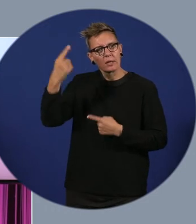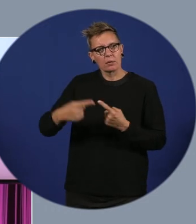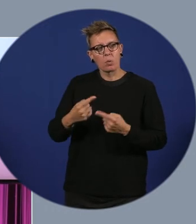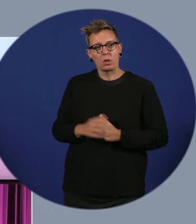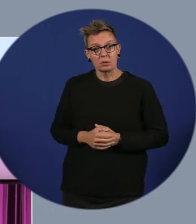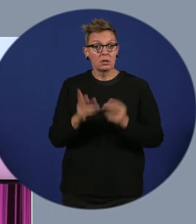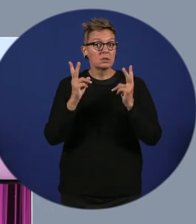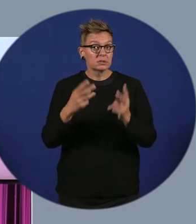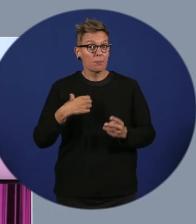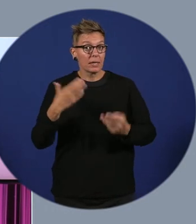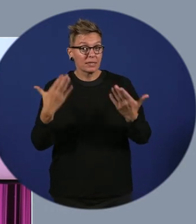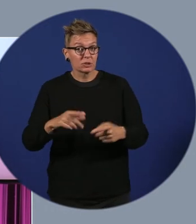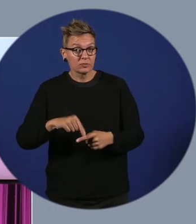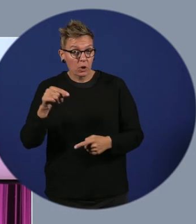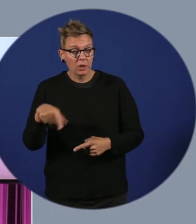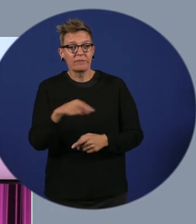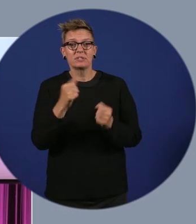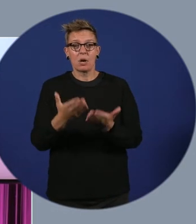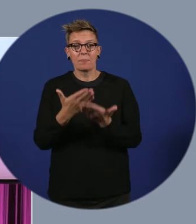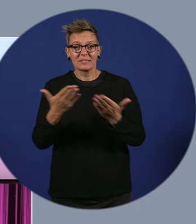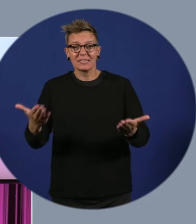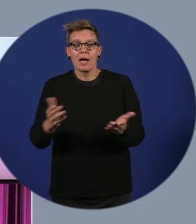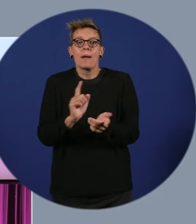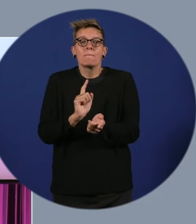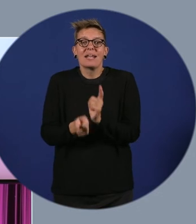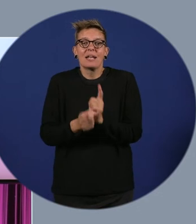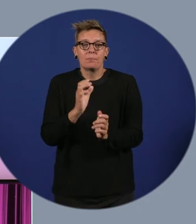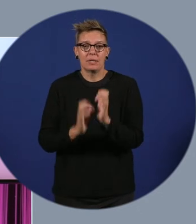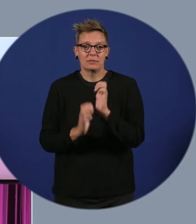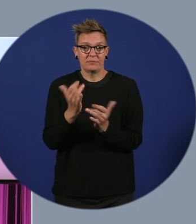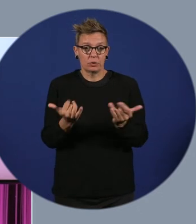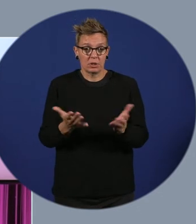som i riksdagsvalet så presenterar vi idag de preliminära siffrorna.